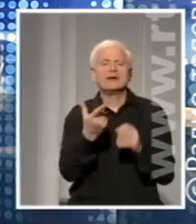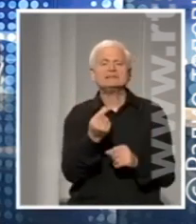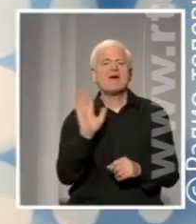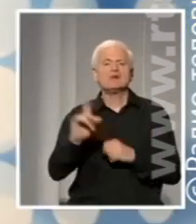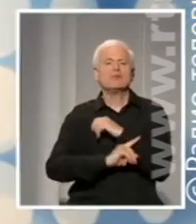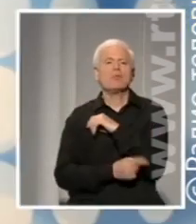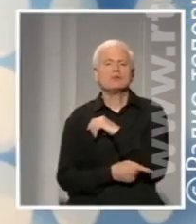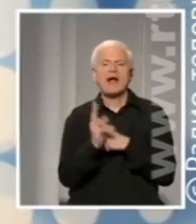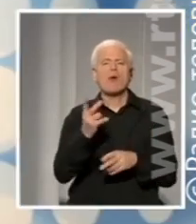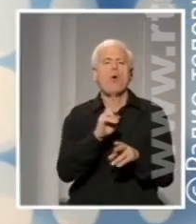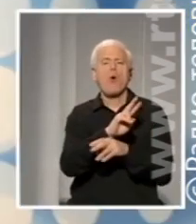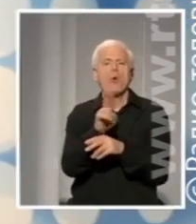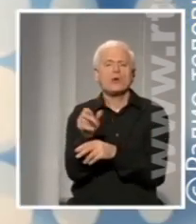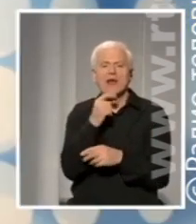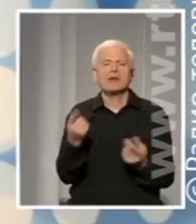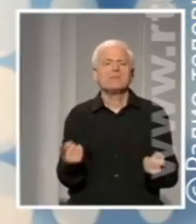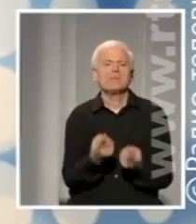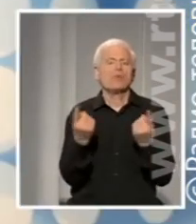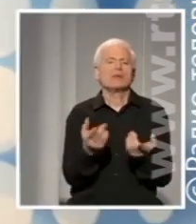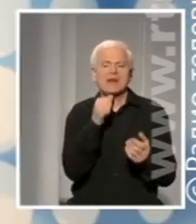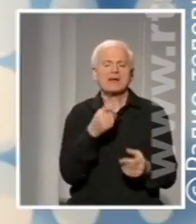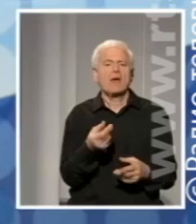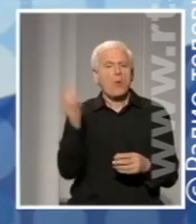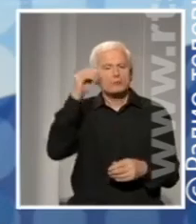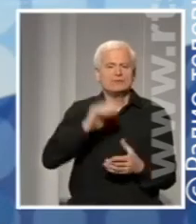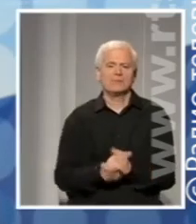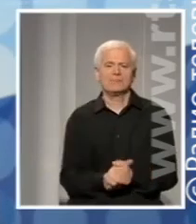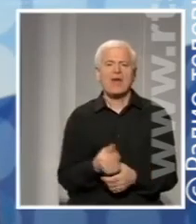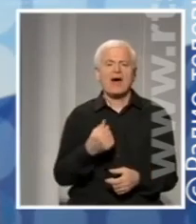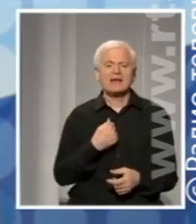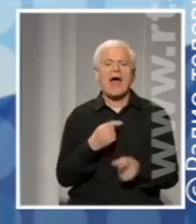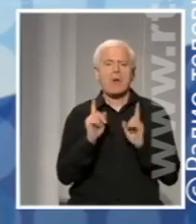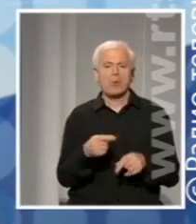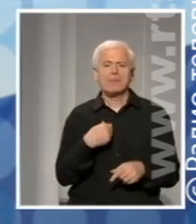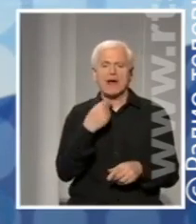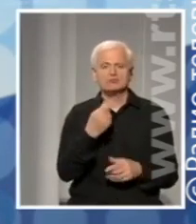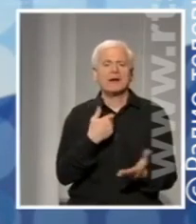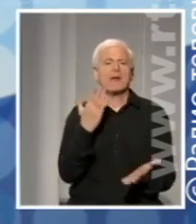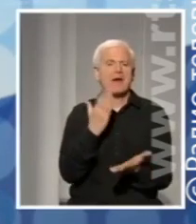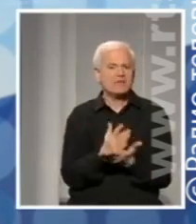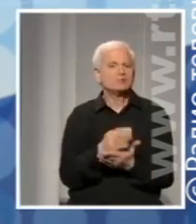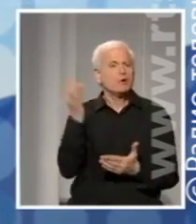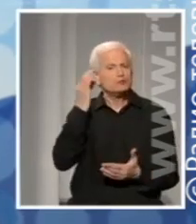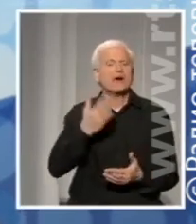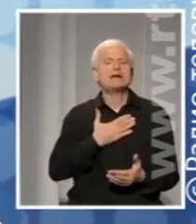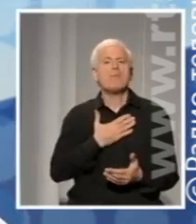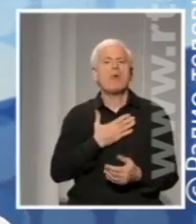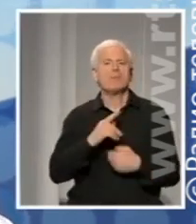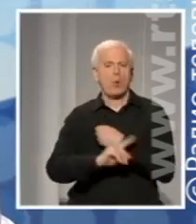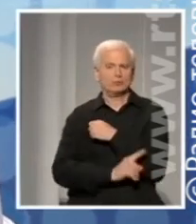učenicima, kontrolisati ih, bodriti ih, podučavati? Ja moram da kažem da sam se ja već čula, dakle, sa mojim